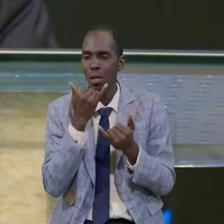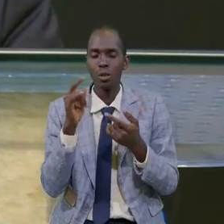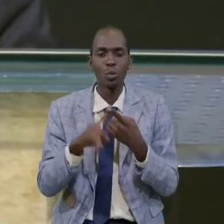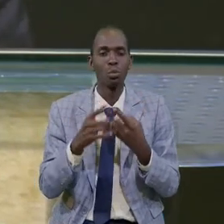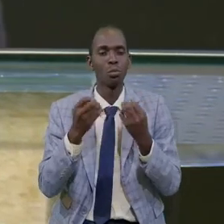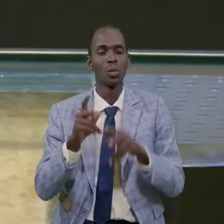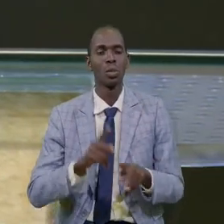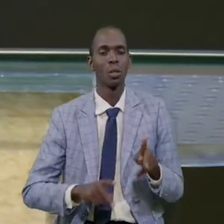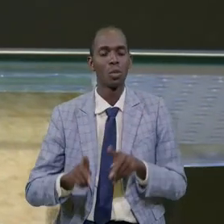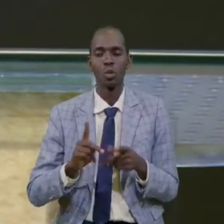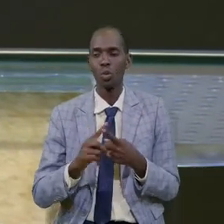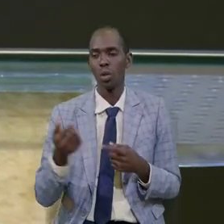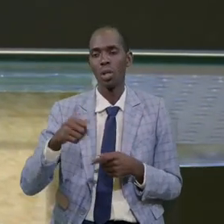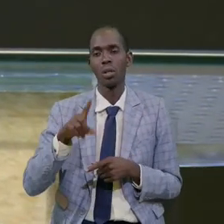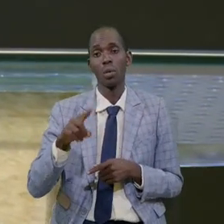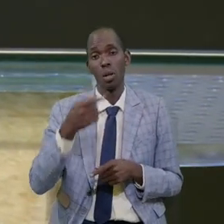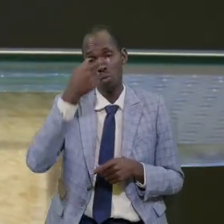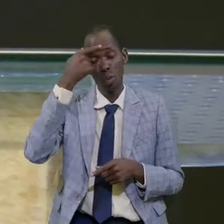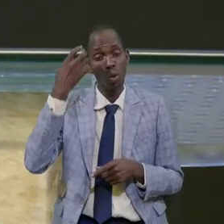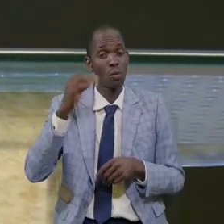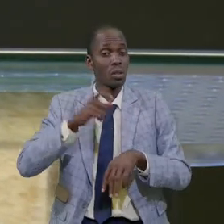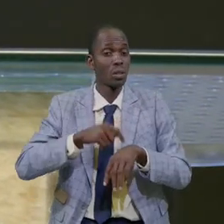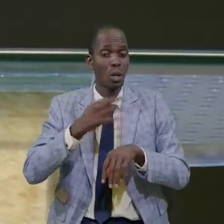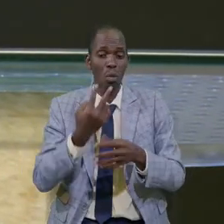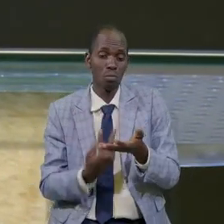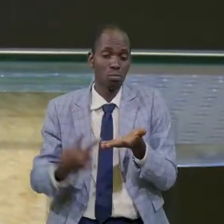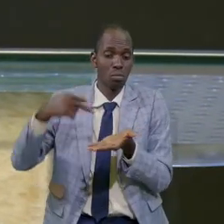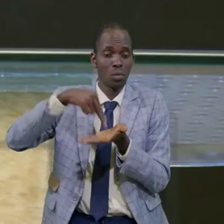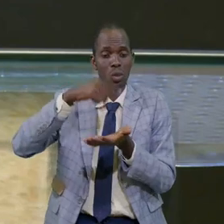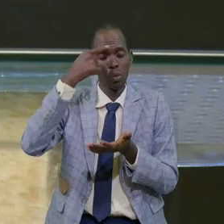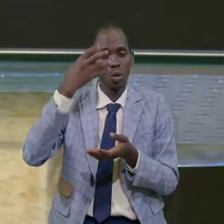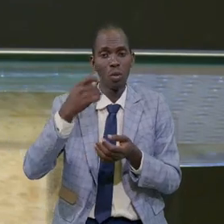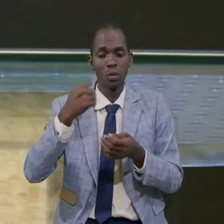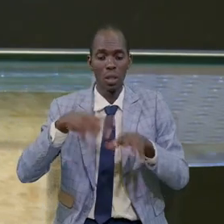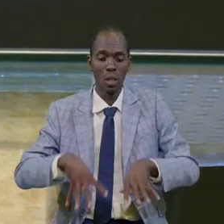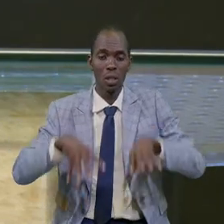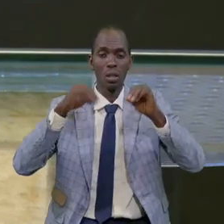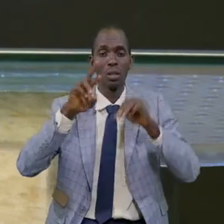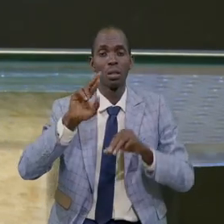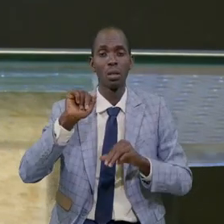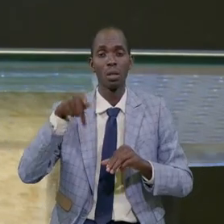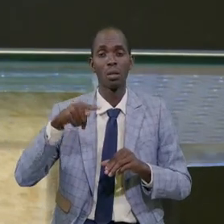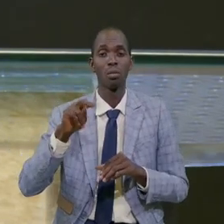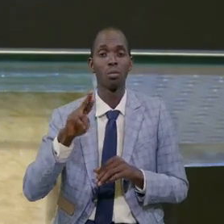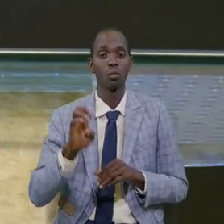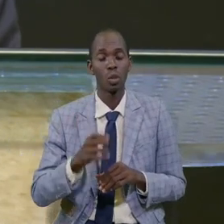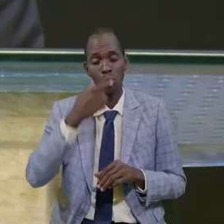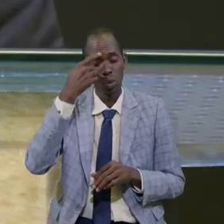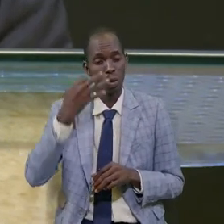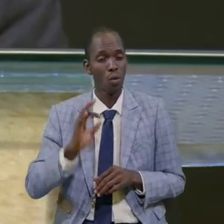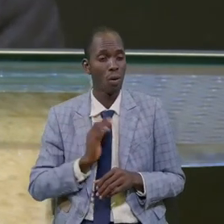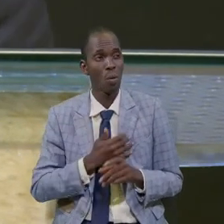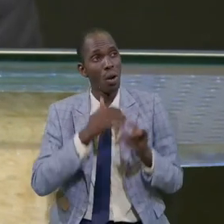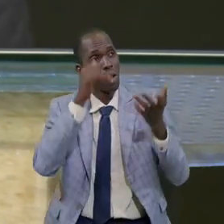reproches envers les gens. À cause de la résurrection, à cause de l'enlèvement, à cause de notre